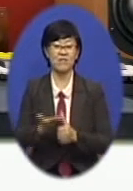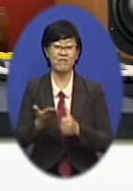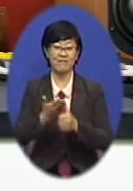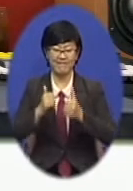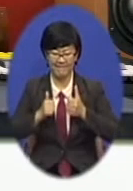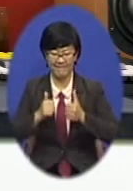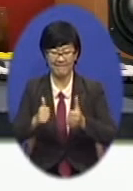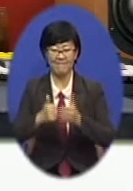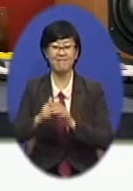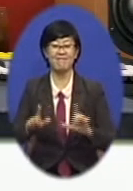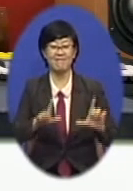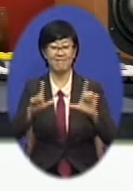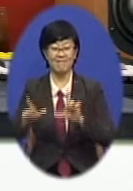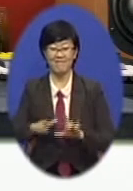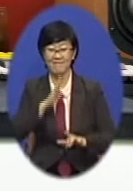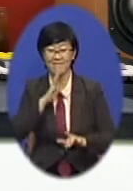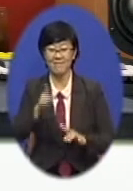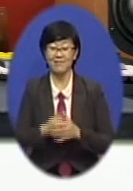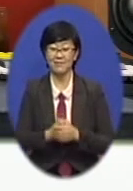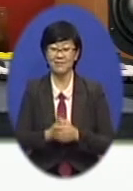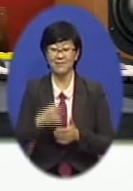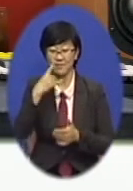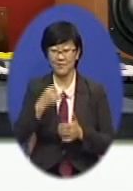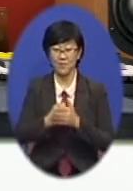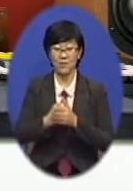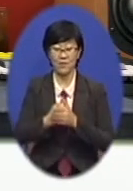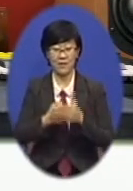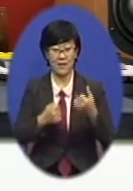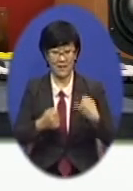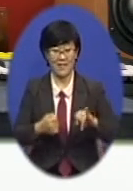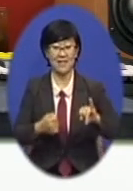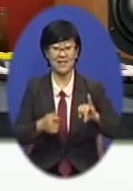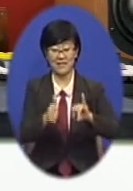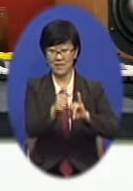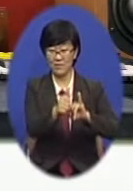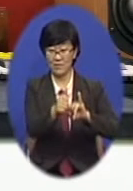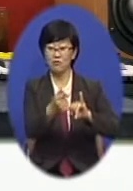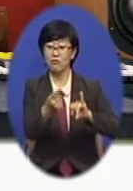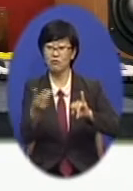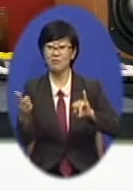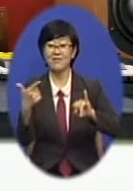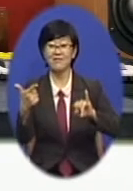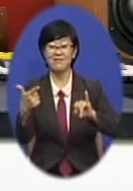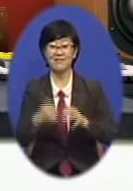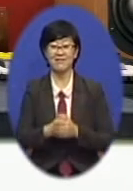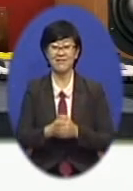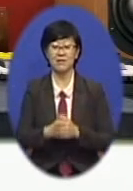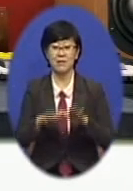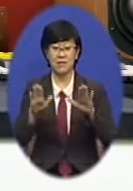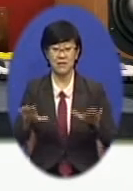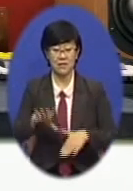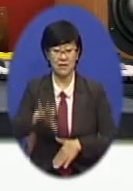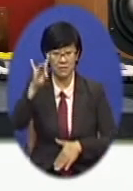열심히 그것만 했지. 가만 있어. 그럼 어머니 사위가 네. 여섯이라고 그랬잖아. 네. 그런 거 보니까 오늘